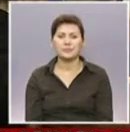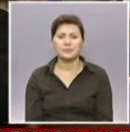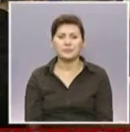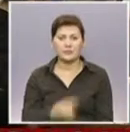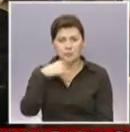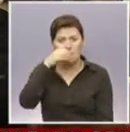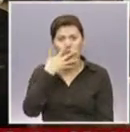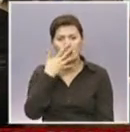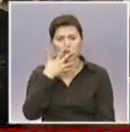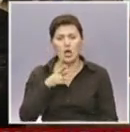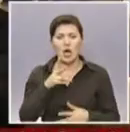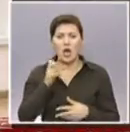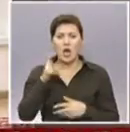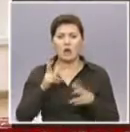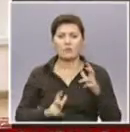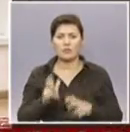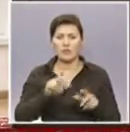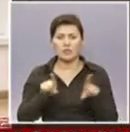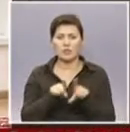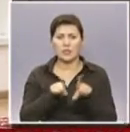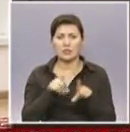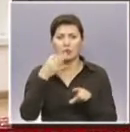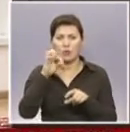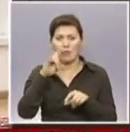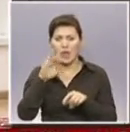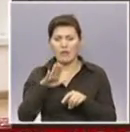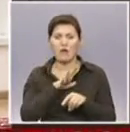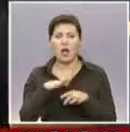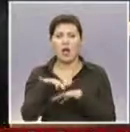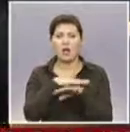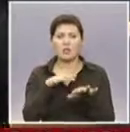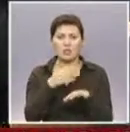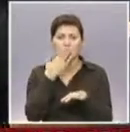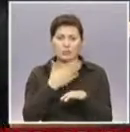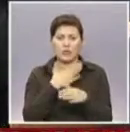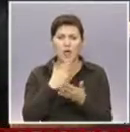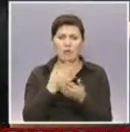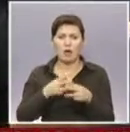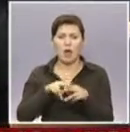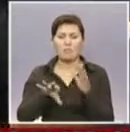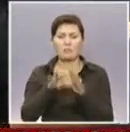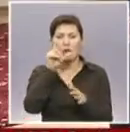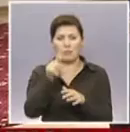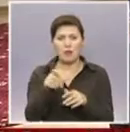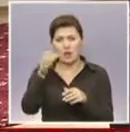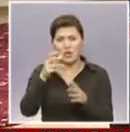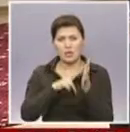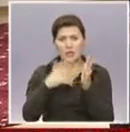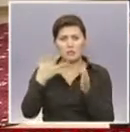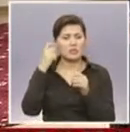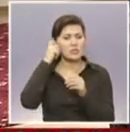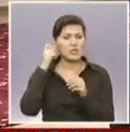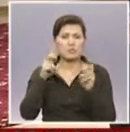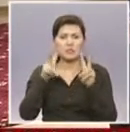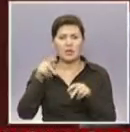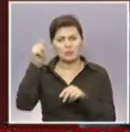Қазақ ұлттық аграрлық университетін тәмамдаған Түлек Әлихан Тойбаев бүгінде халық қалаулысы. Парламент мәжілісінің депутаты білім ордасының 85 жылдығына